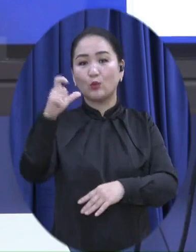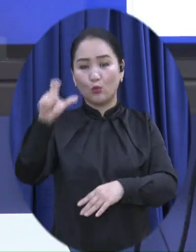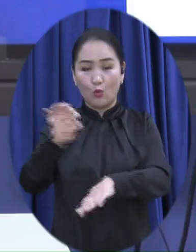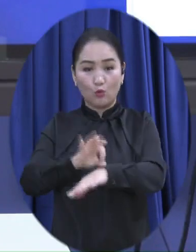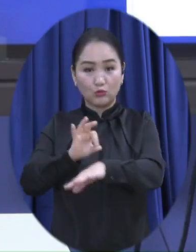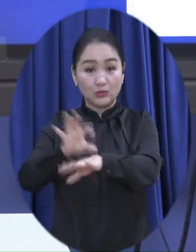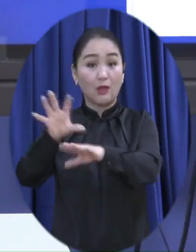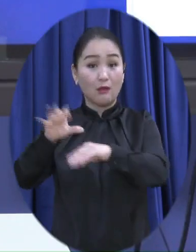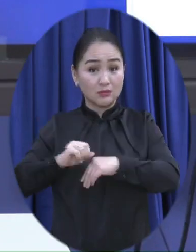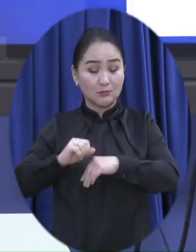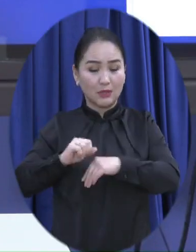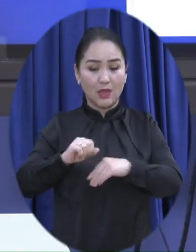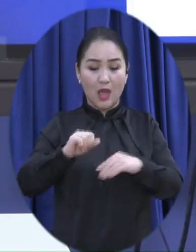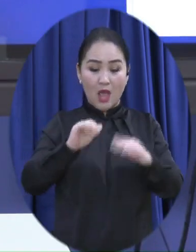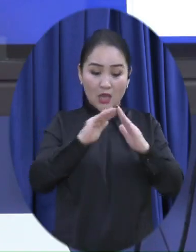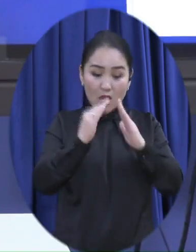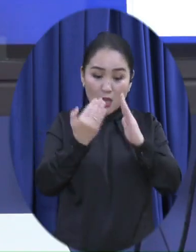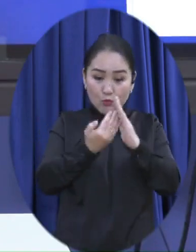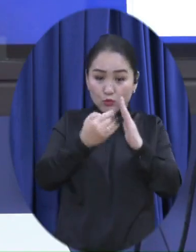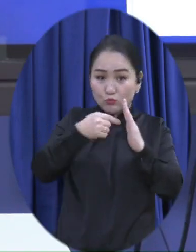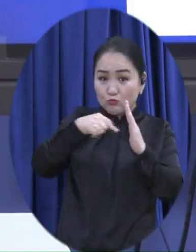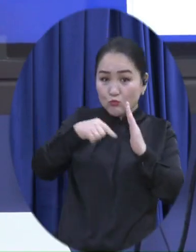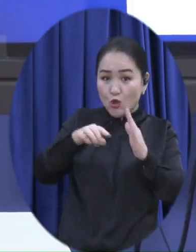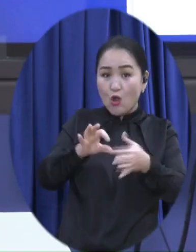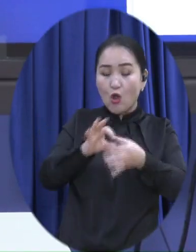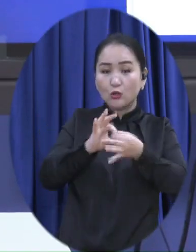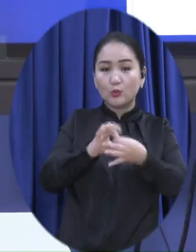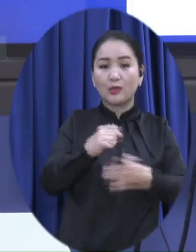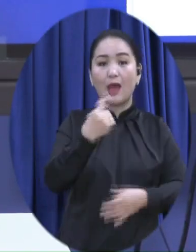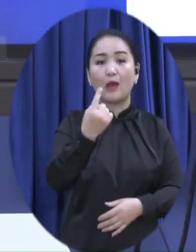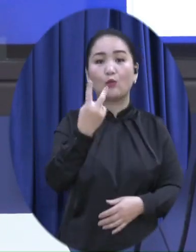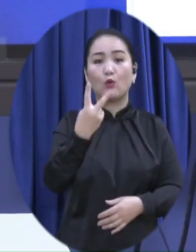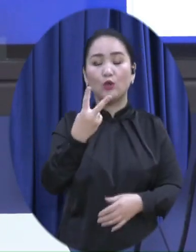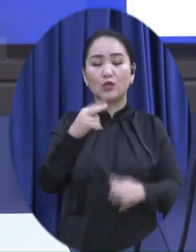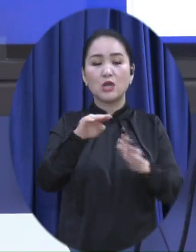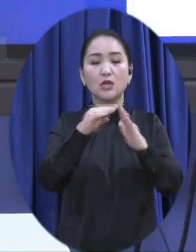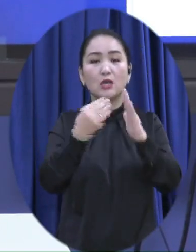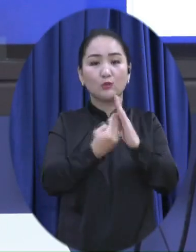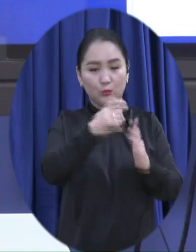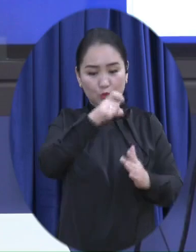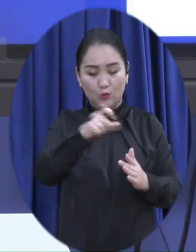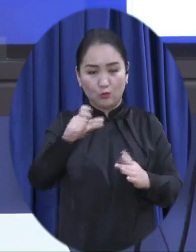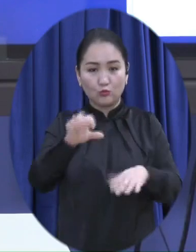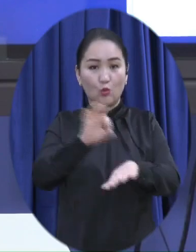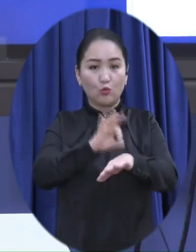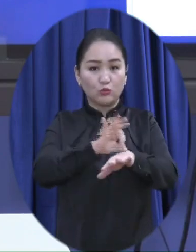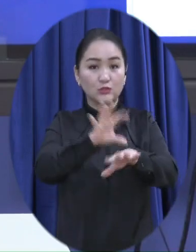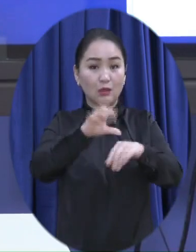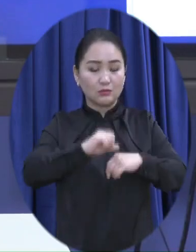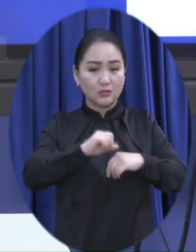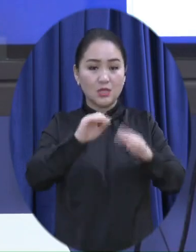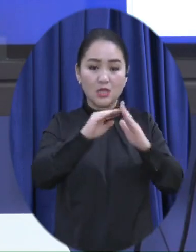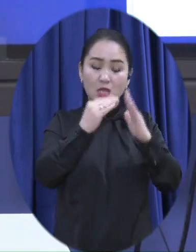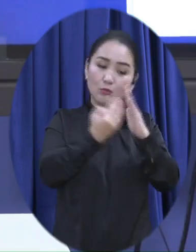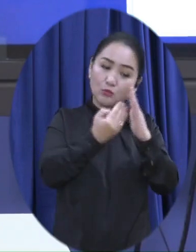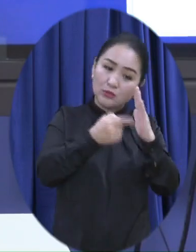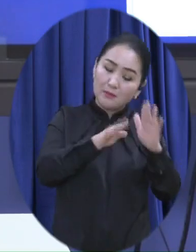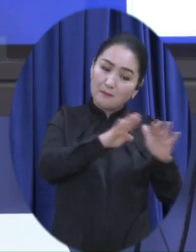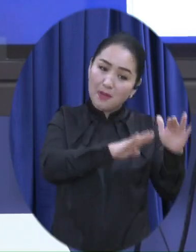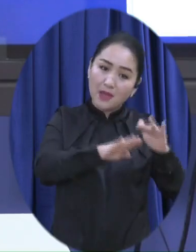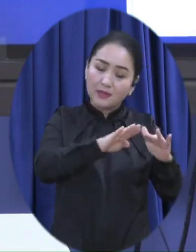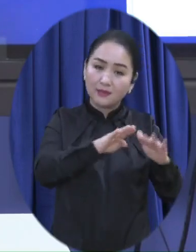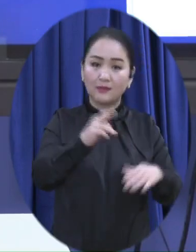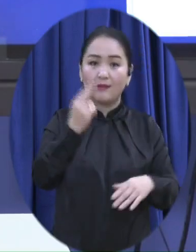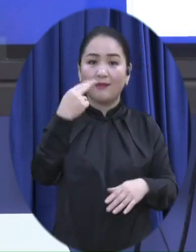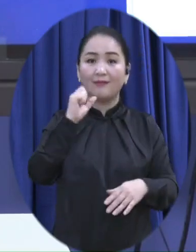За гэр бүлээс гаралтай 12 гэр бүлийн хүмүүс бол өртөж өвчлсөн. Гэр бүлийн хувьд дайралтын түвшин